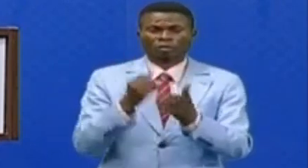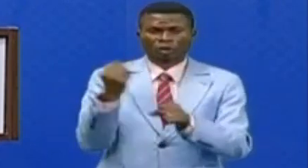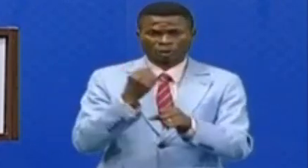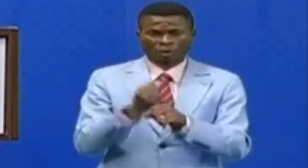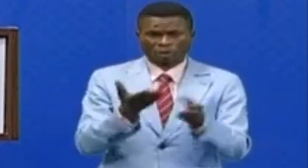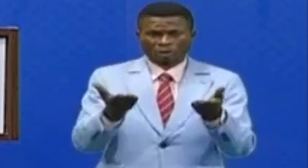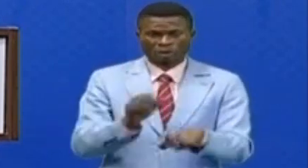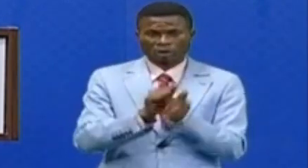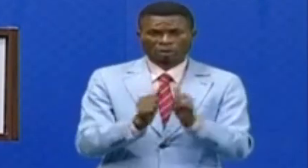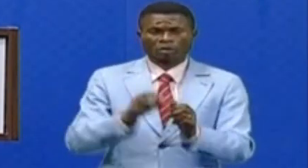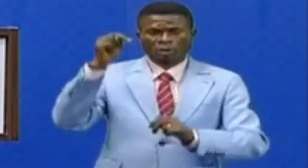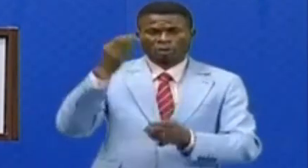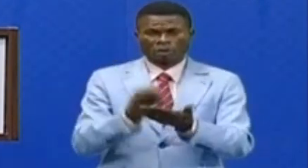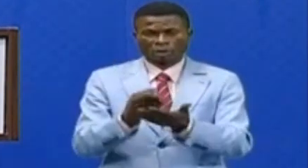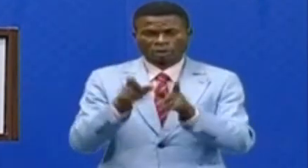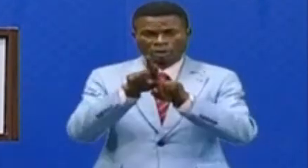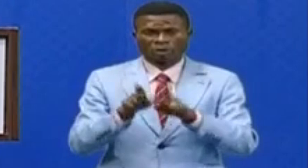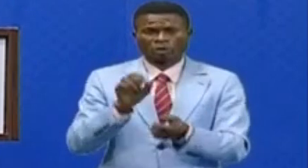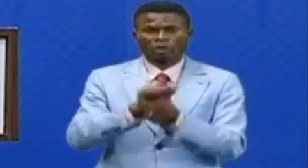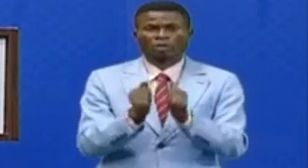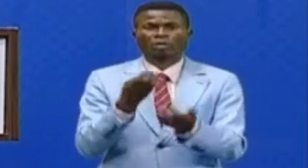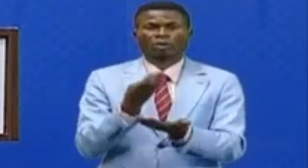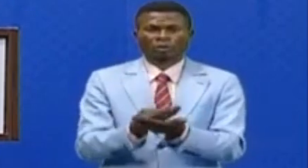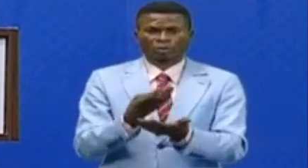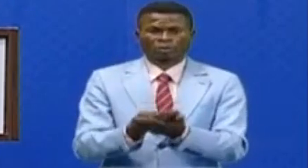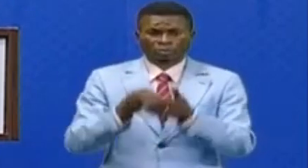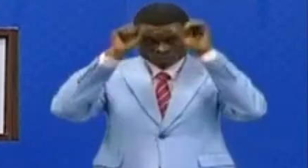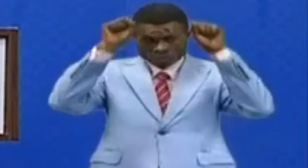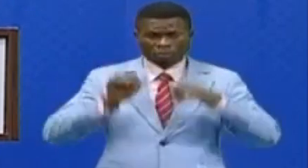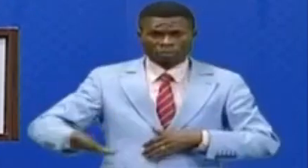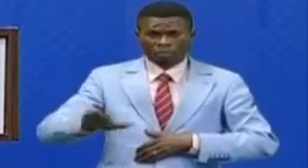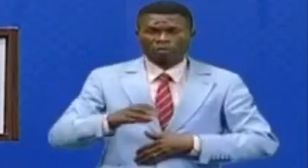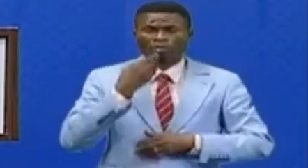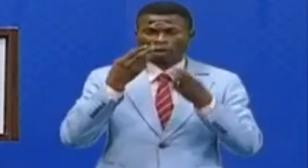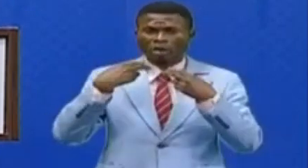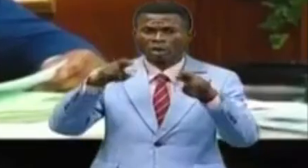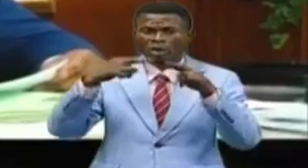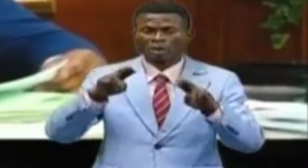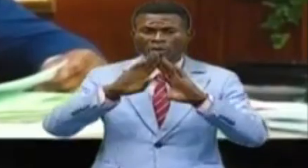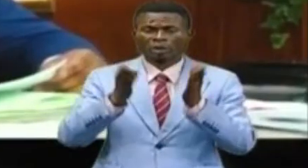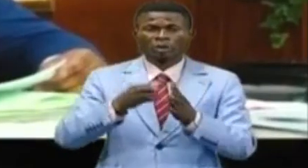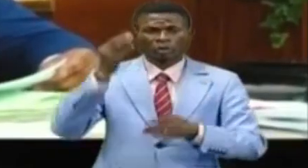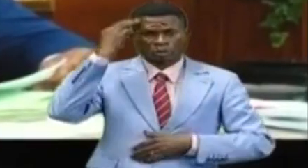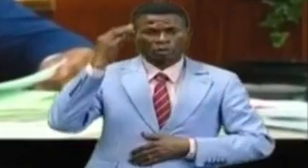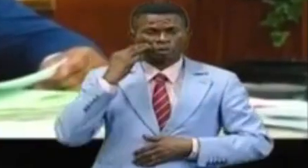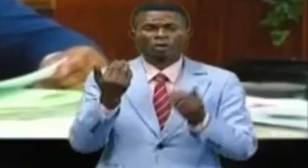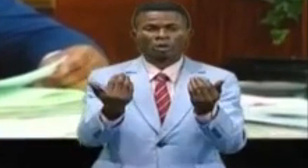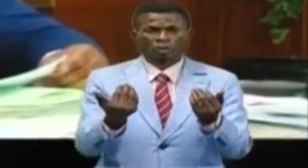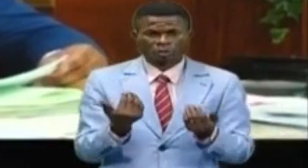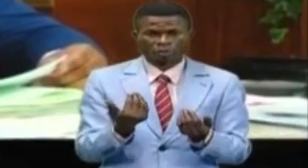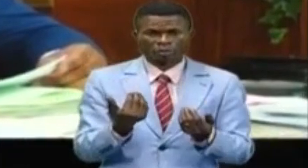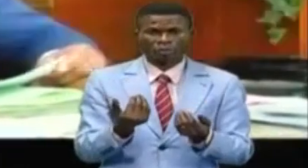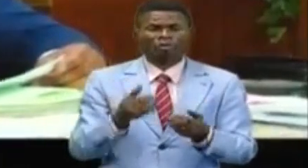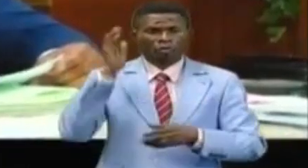cadre macroéconomique et budgétaire. Le président de la République a rappelé aux membres du Conseil sa volonté, maintes